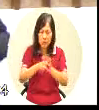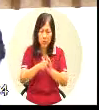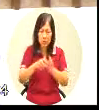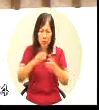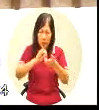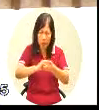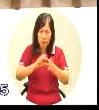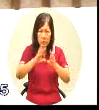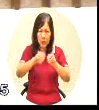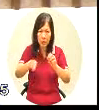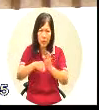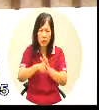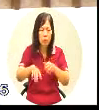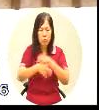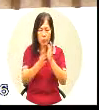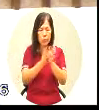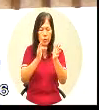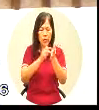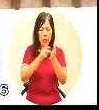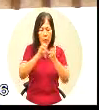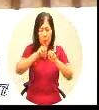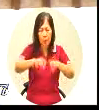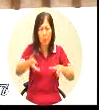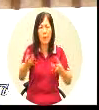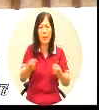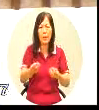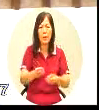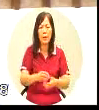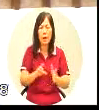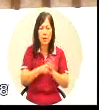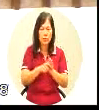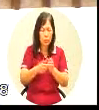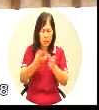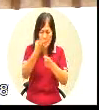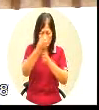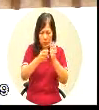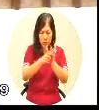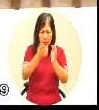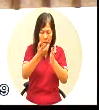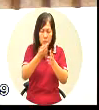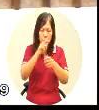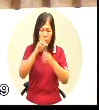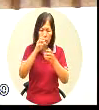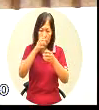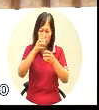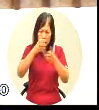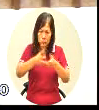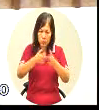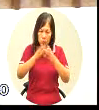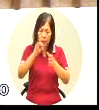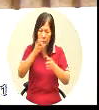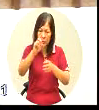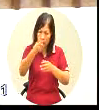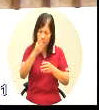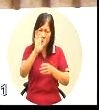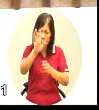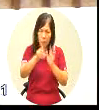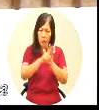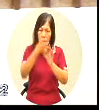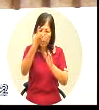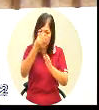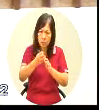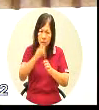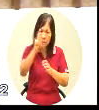好都流标。那这个过去几年，这也是我们一个蛮重要的财源呐，几十亿。那这个缺